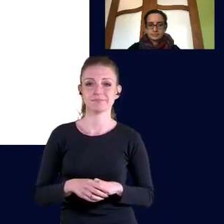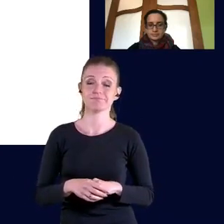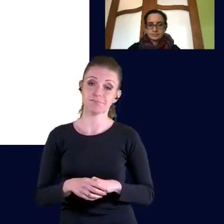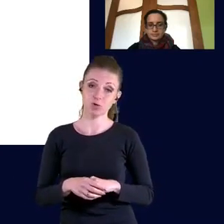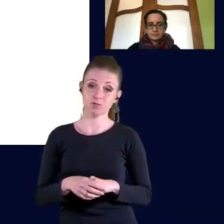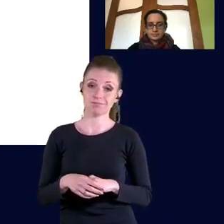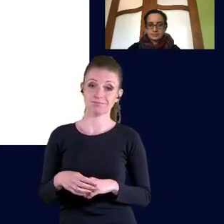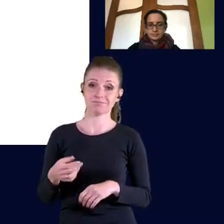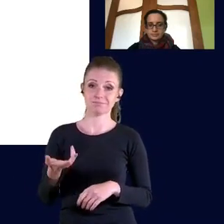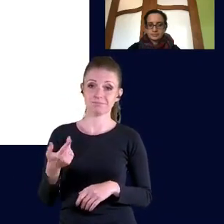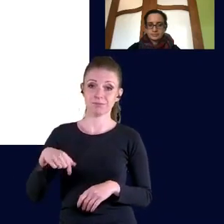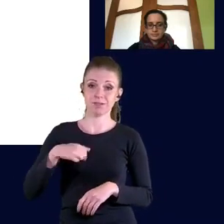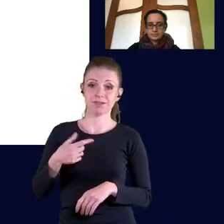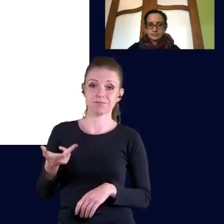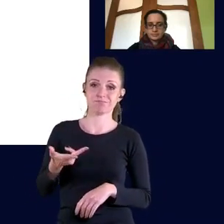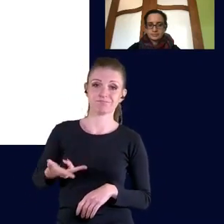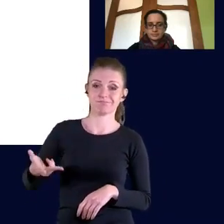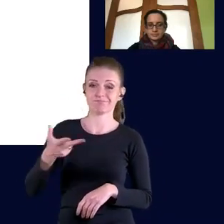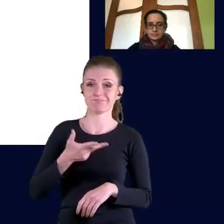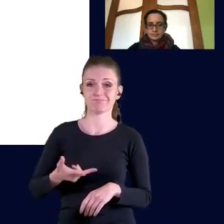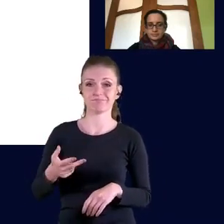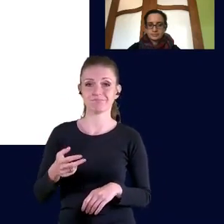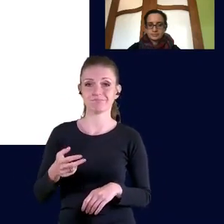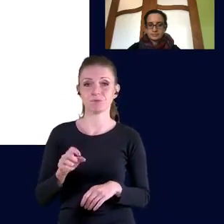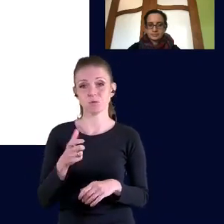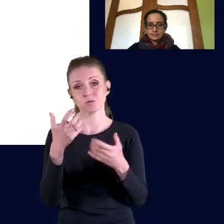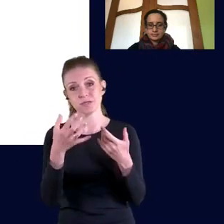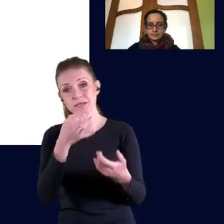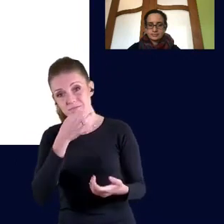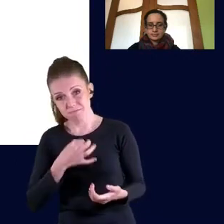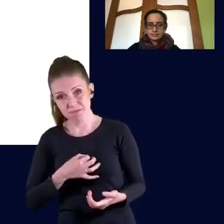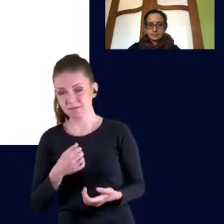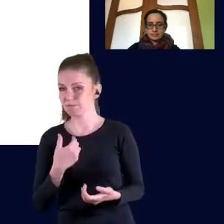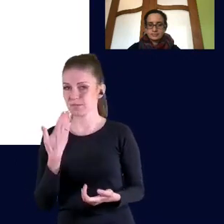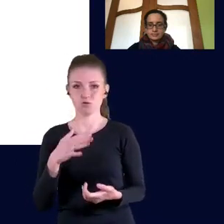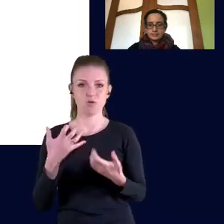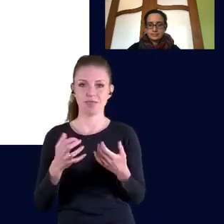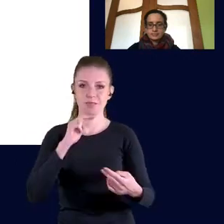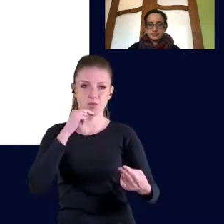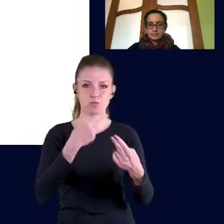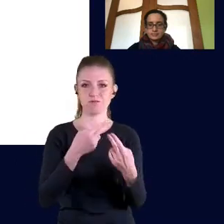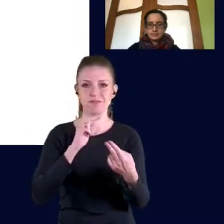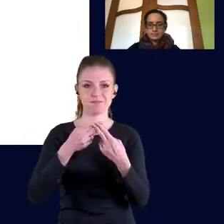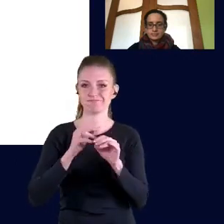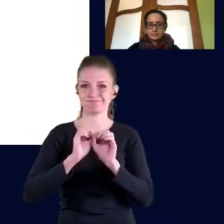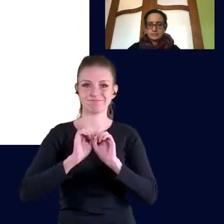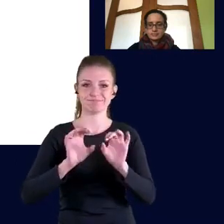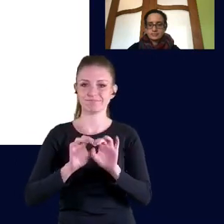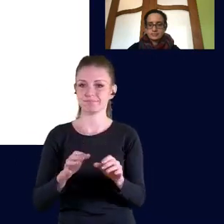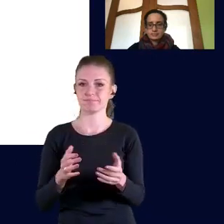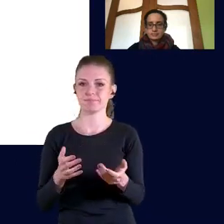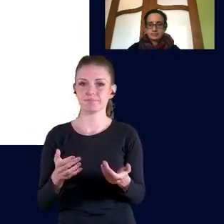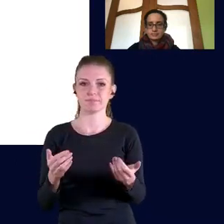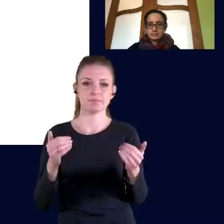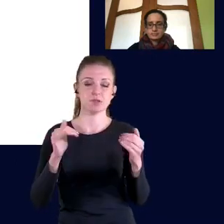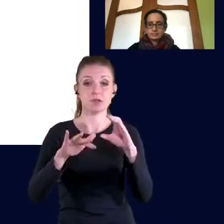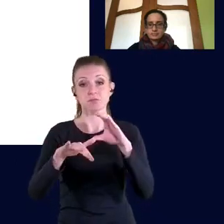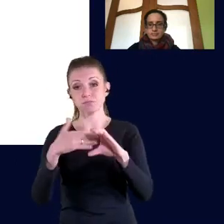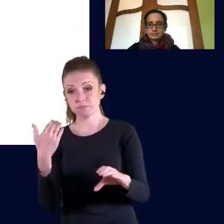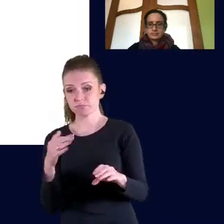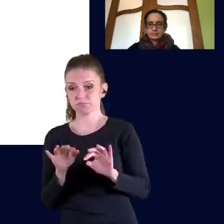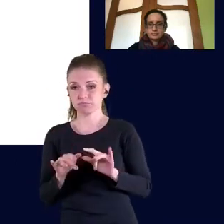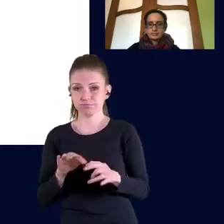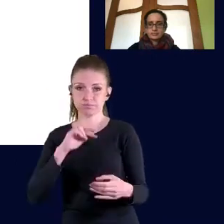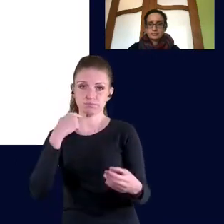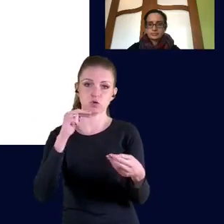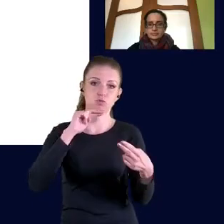odpowiemy na wszelkie pojawiające się pytania i potrzebne rzeczy powiedzieć coś